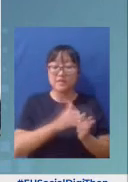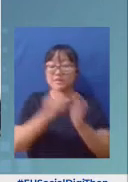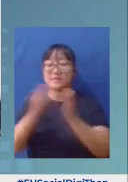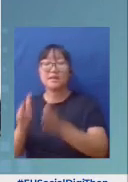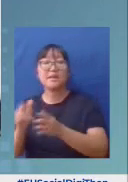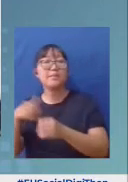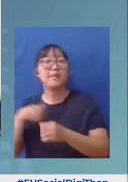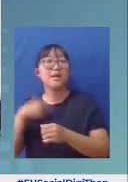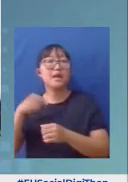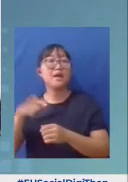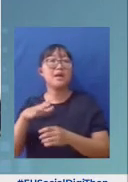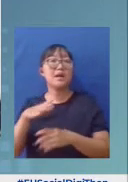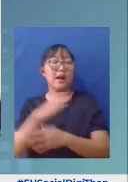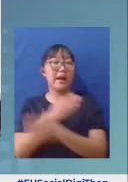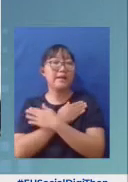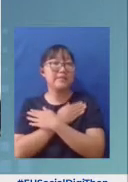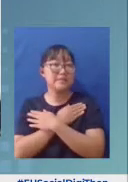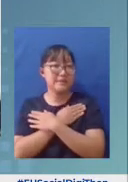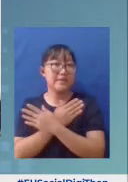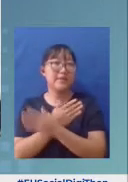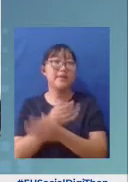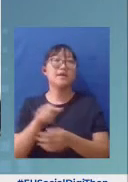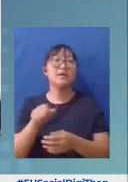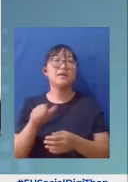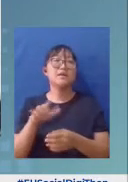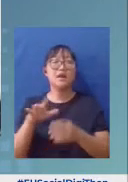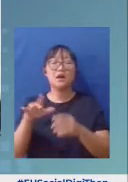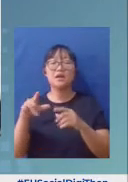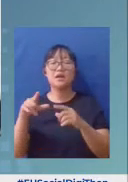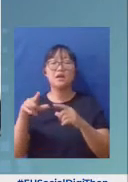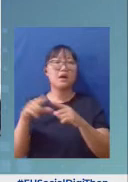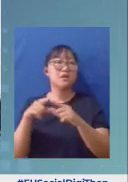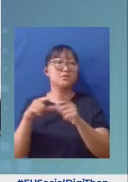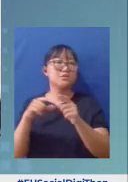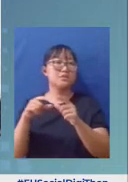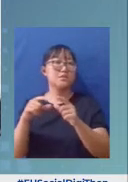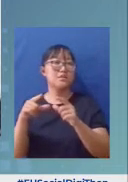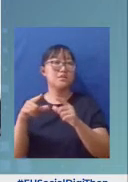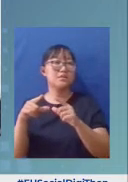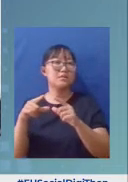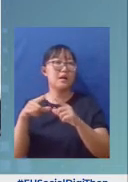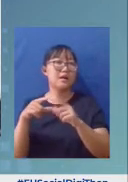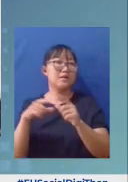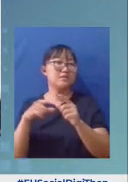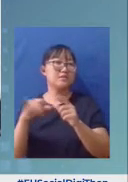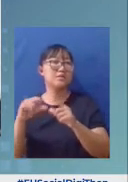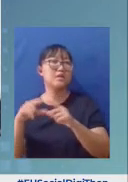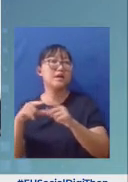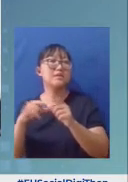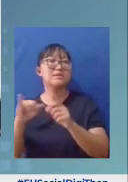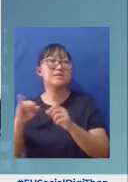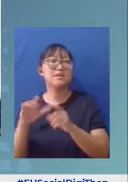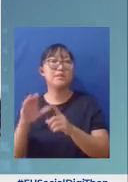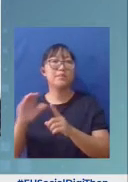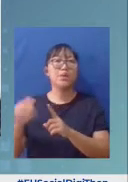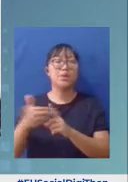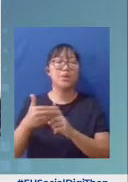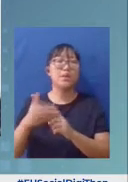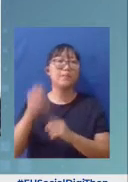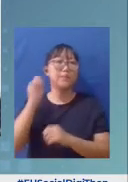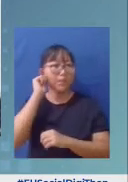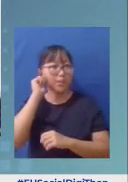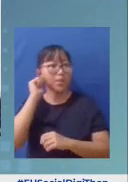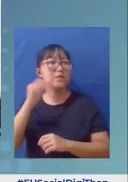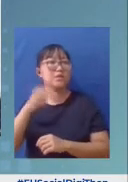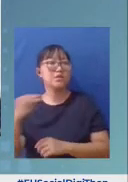TRC Perlindungan Perempuan dan Anak Indonesia, dari Koordinator Aceh ya, Bu ya. Bu Diana, bagaimana cyberbullying berbeda